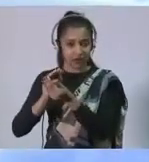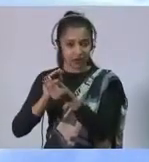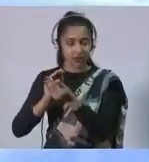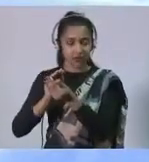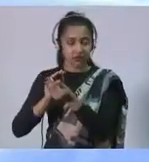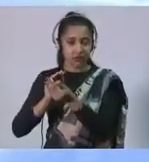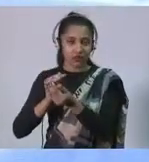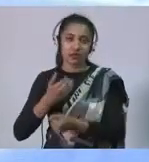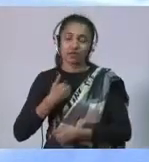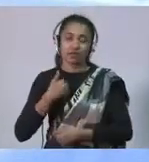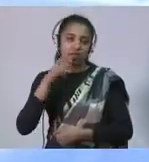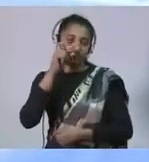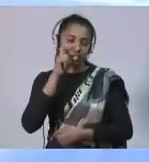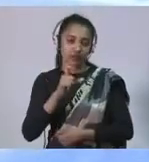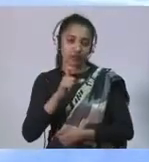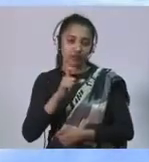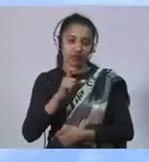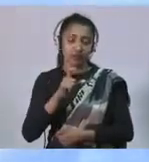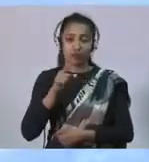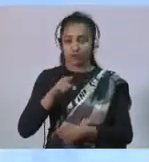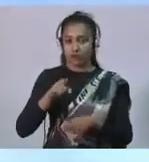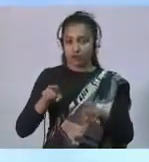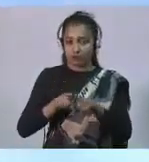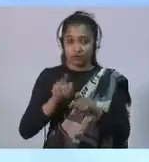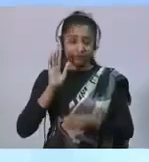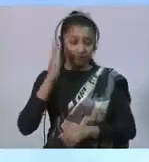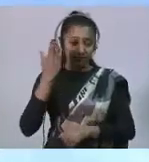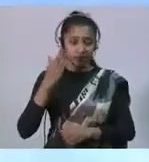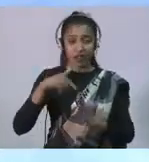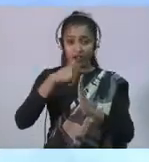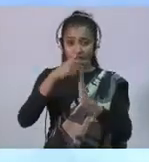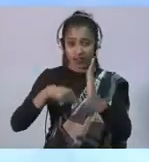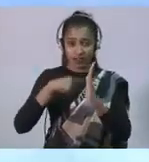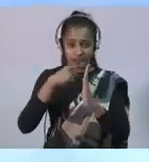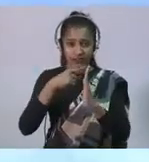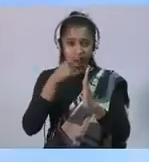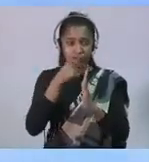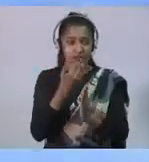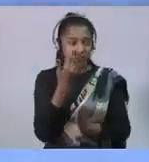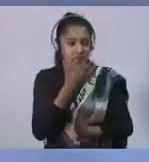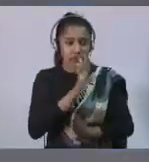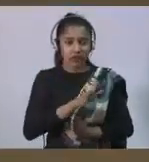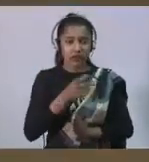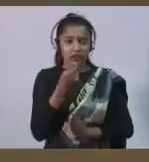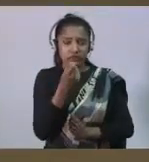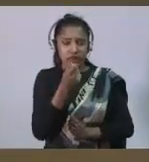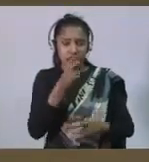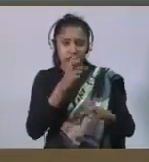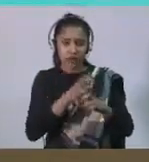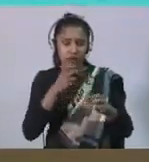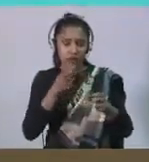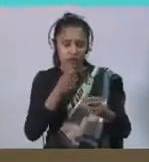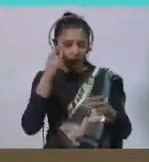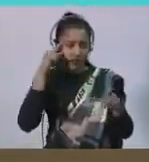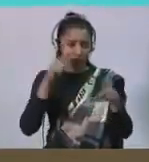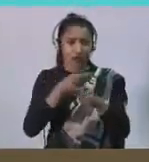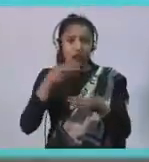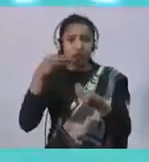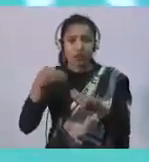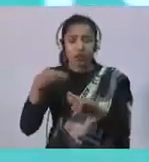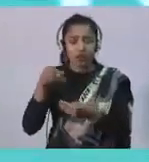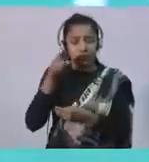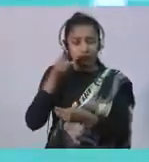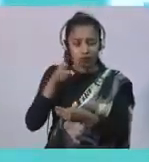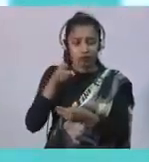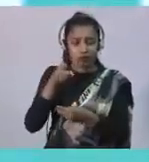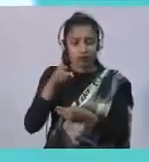ලෙස අපි දකිනවා. විශේෂයෙන් රට මුහුණ දී සිටින ආර්ථික අර්බුදයෙන් හා ණයබරින් මිදීම සඳහා ගත් ක්‍රියාමාර්ග